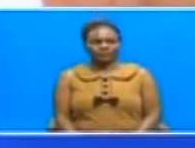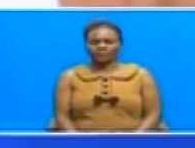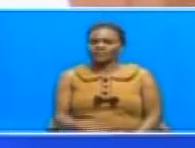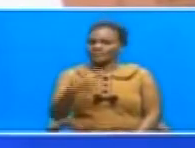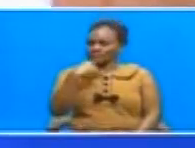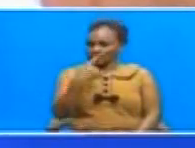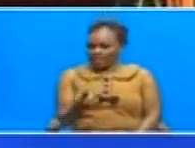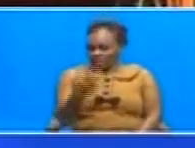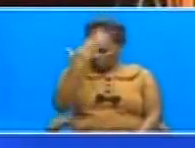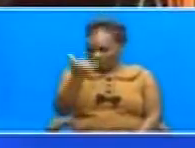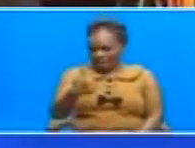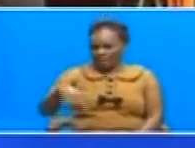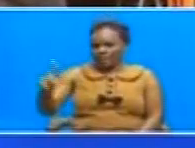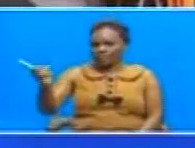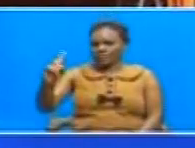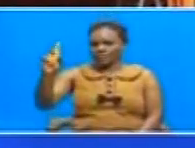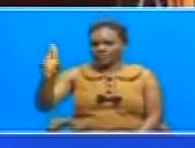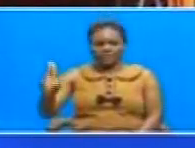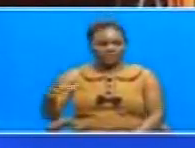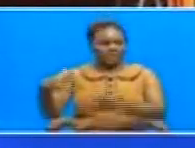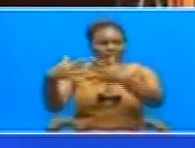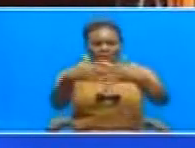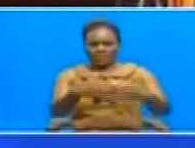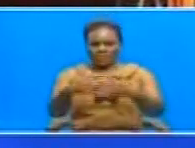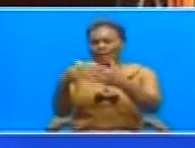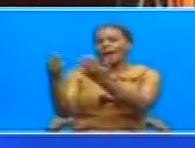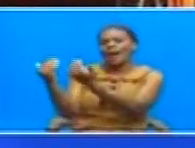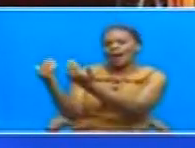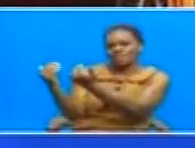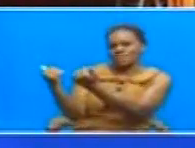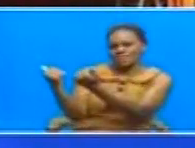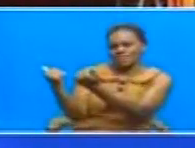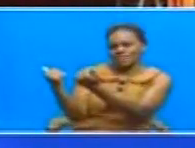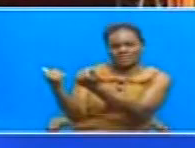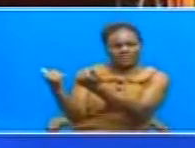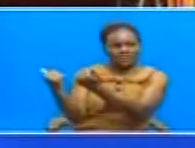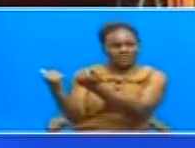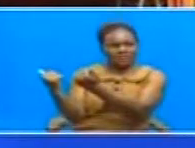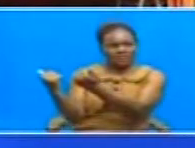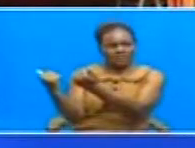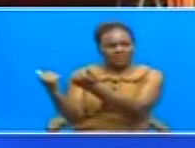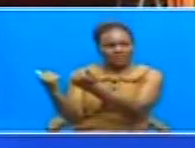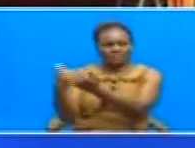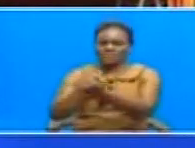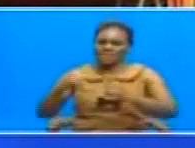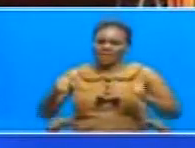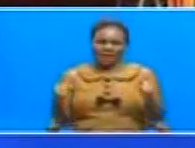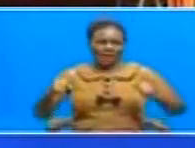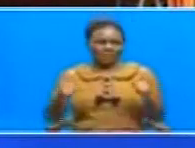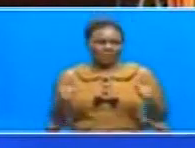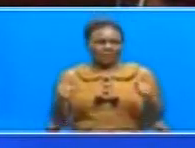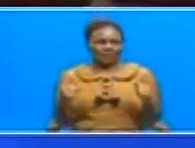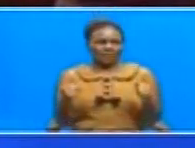hivyo kwa sababu mheshimiwa rais wa Jamhuri ya Amerika anakuja hivi karibuni, sio? Na wanatuletea hiyo story sana. Yaani